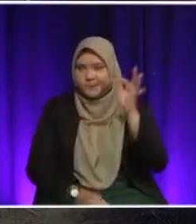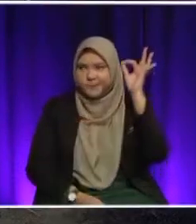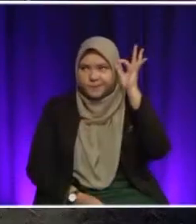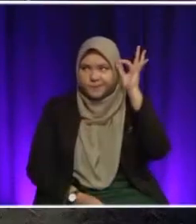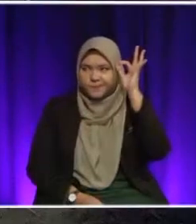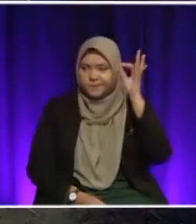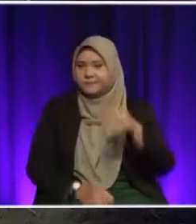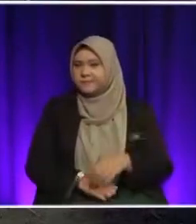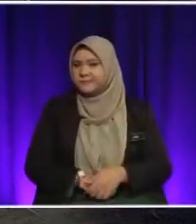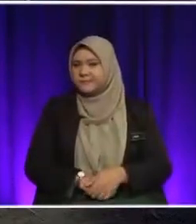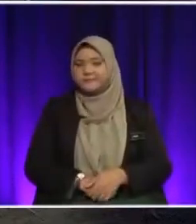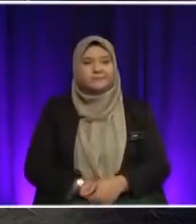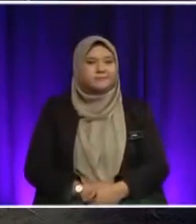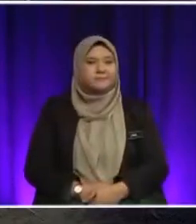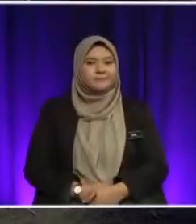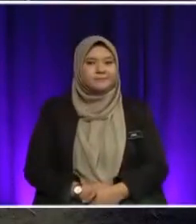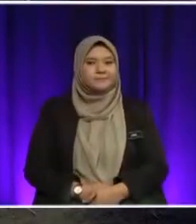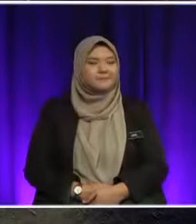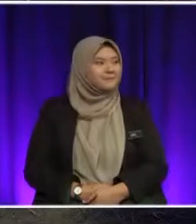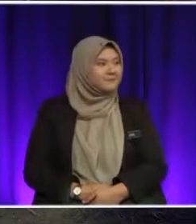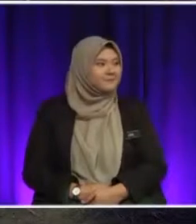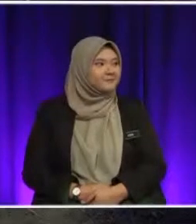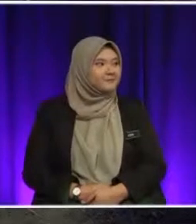ada beberapa pilihan jawaban